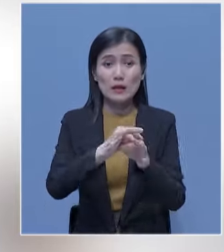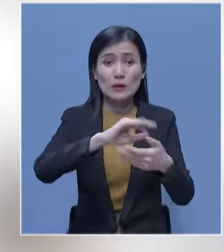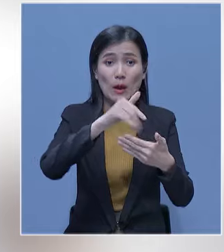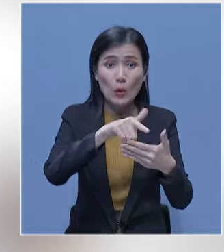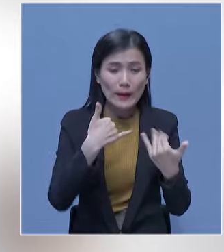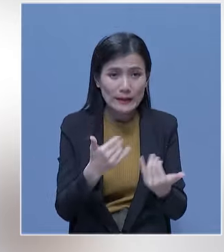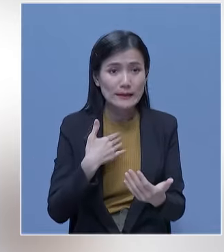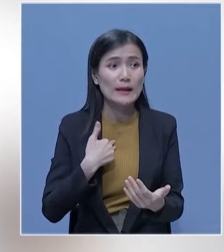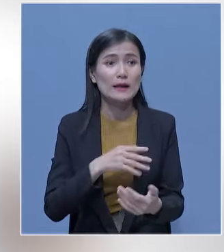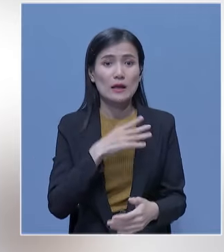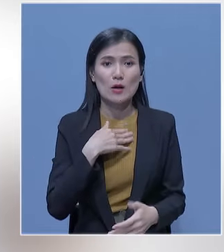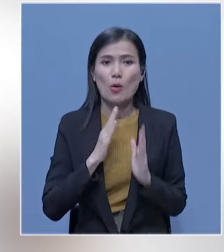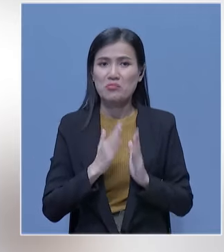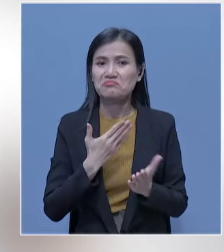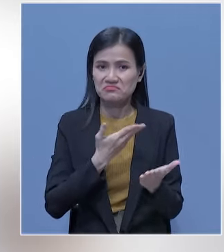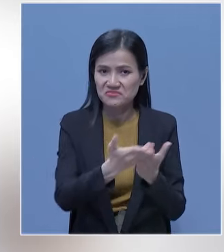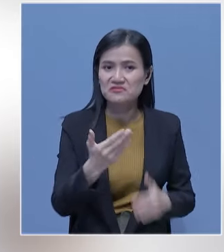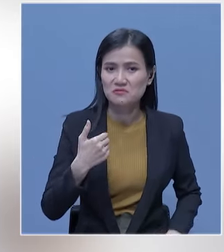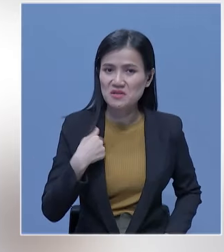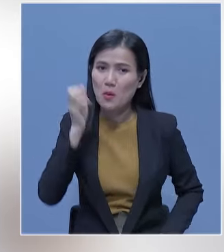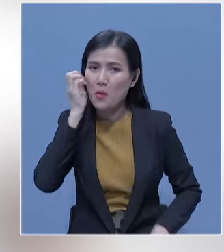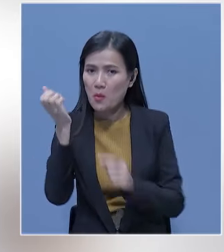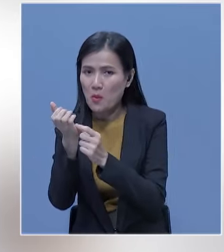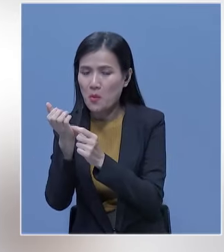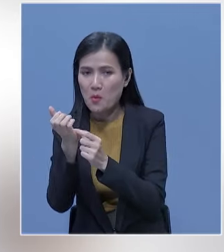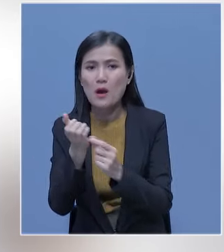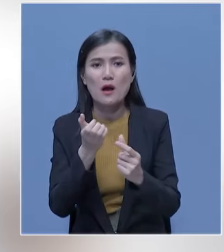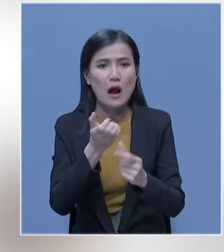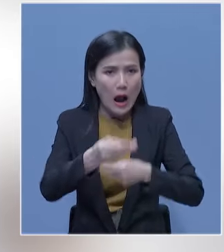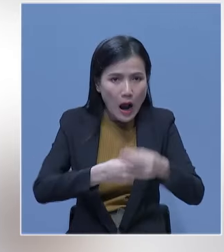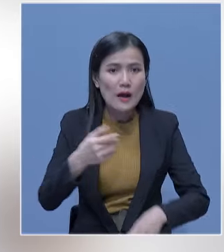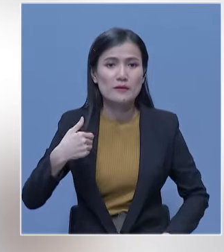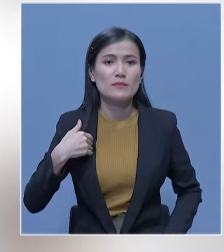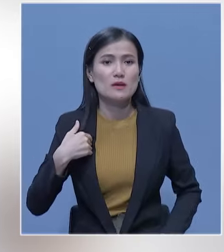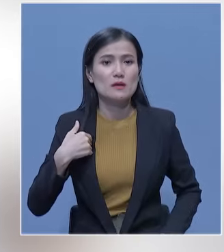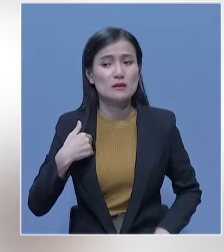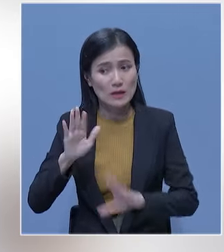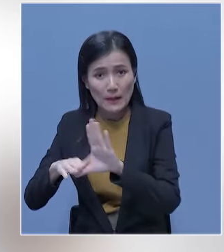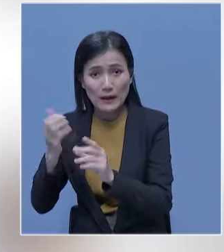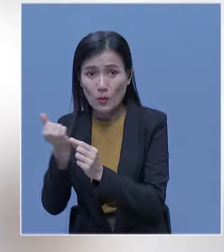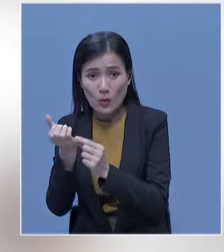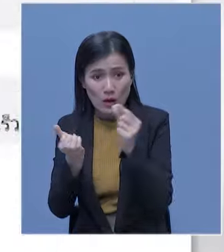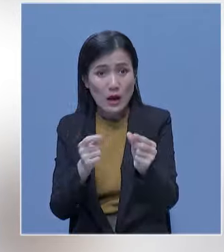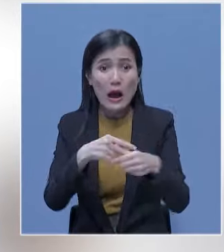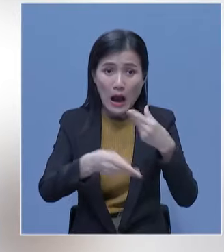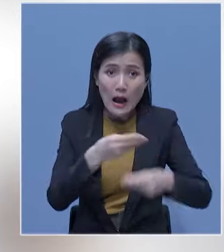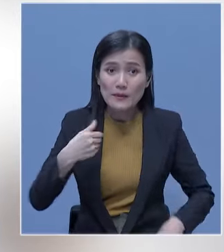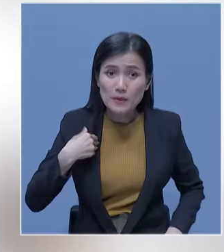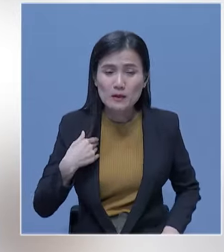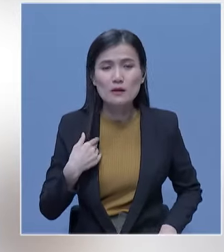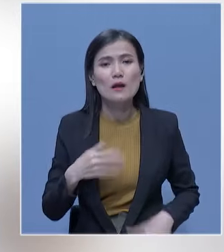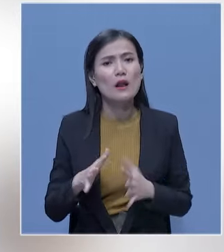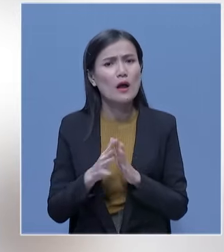อมกับซิมมือถือแบบนี ้มันมีคนโพสต์ขายจริงๆอ่ะ มีการซื้อขายกันแล้วแบบนี้จะแก้ปัญหาได้ไหมหรือว่าท้ายที่สุดพยายามทำท